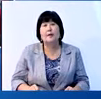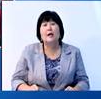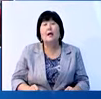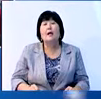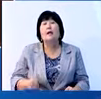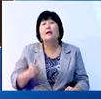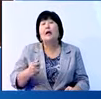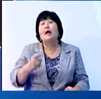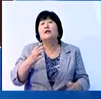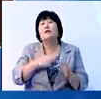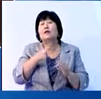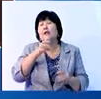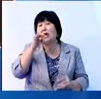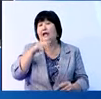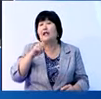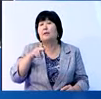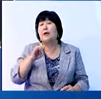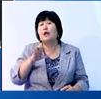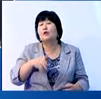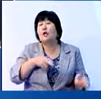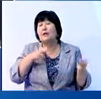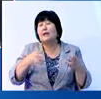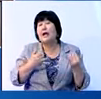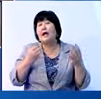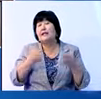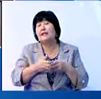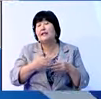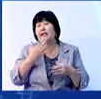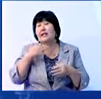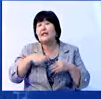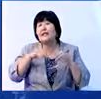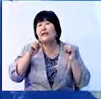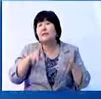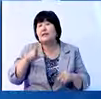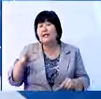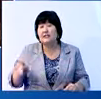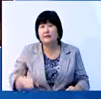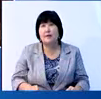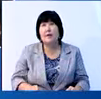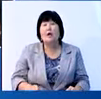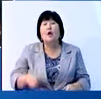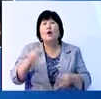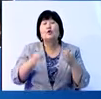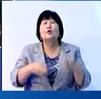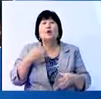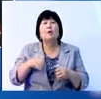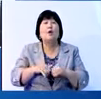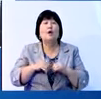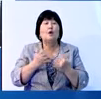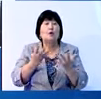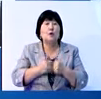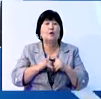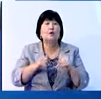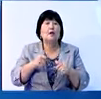На 90-летие Казли Прозория в регион прибыла делегация иностранных специалистов. Судьи обеспокоены ростом